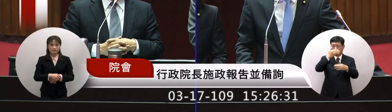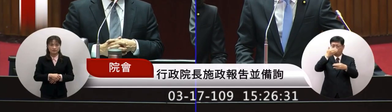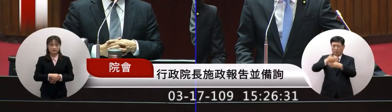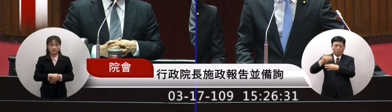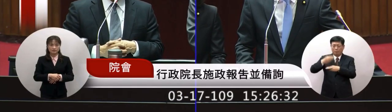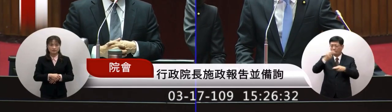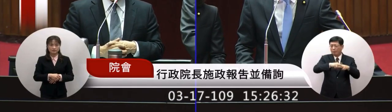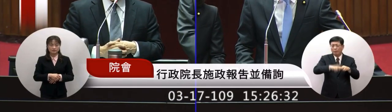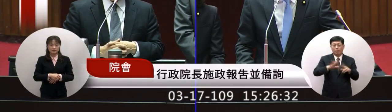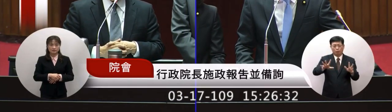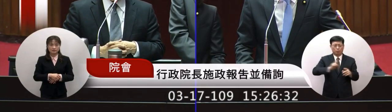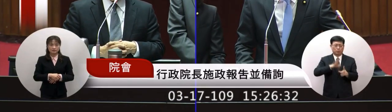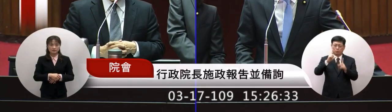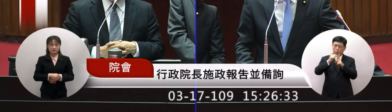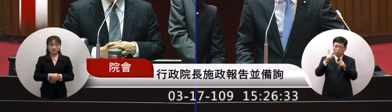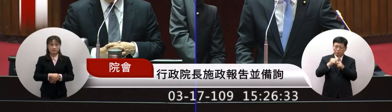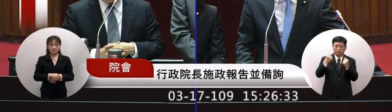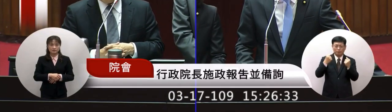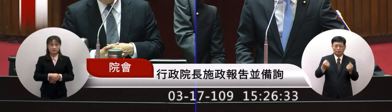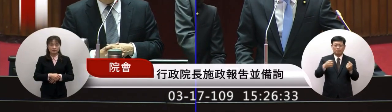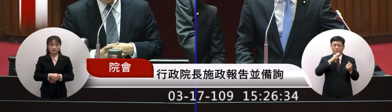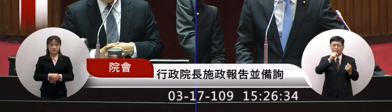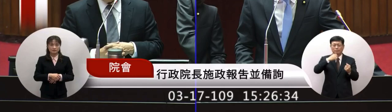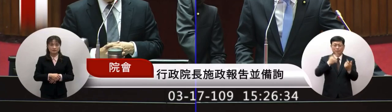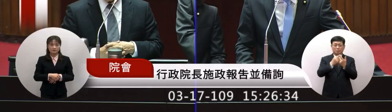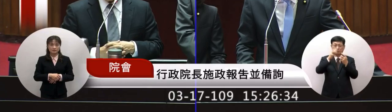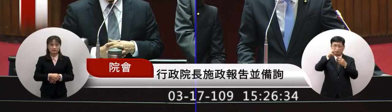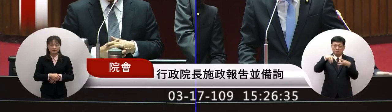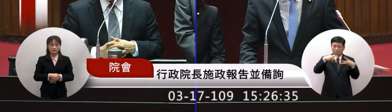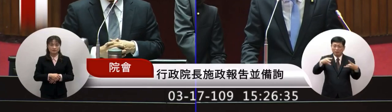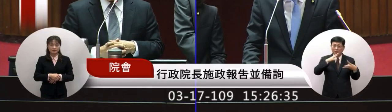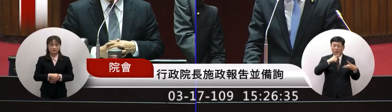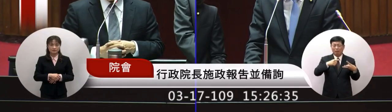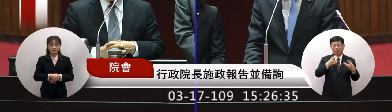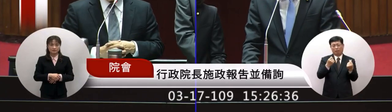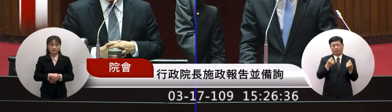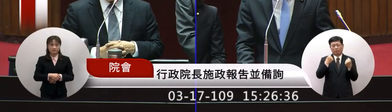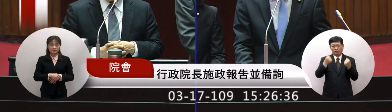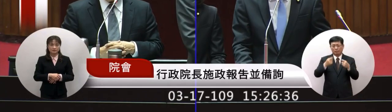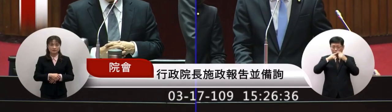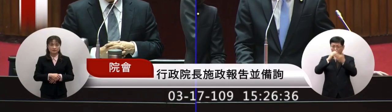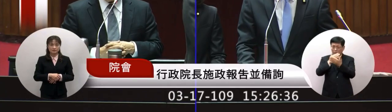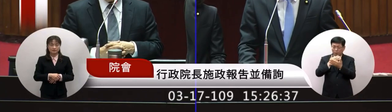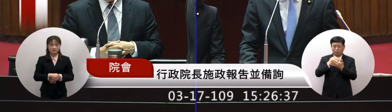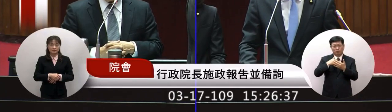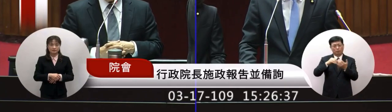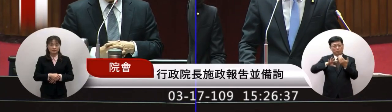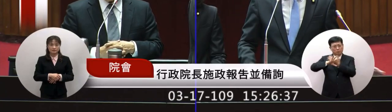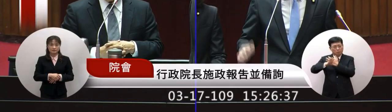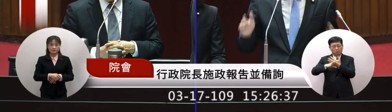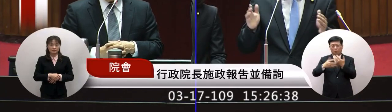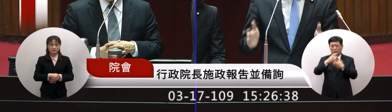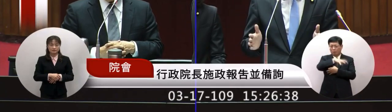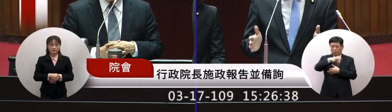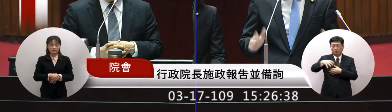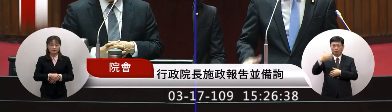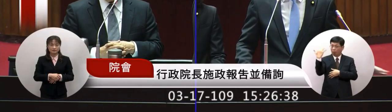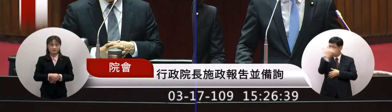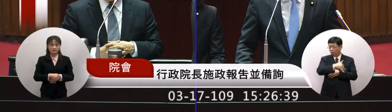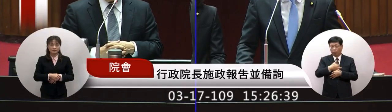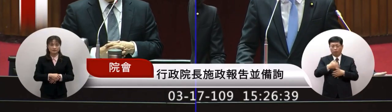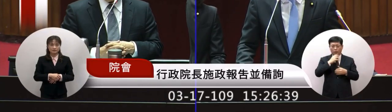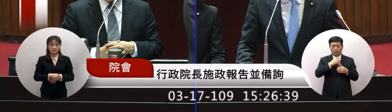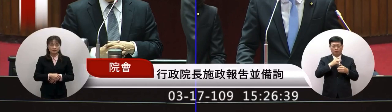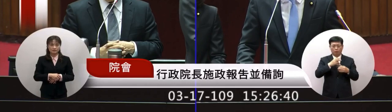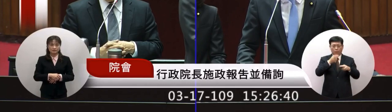看到我们有旅行团在摩洛哥。有旅行团在秘鲁，甚至还有其他的地方，都有突然受到